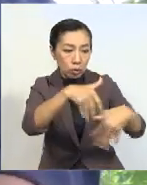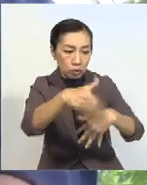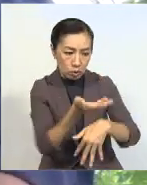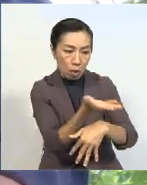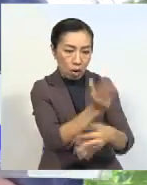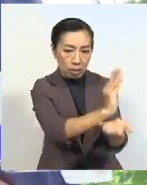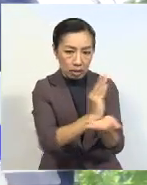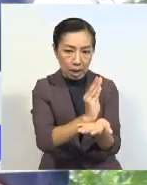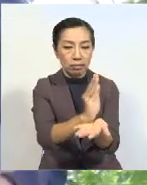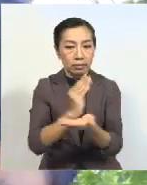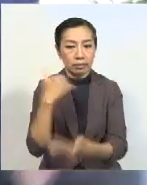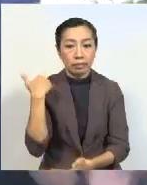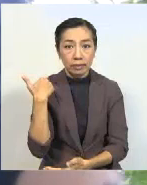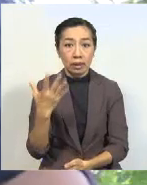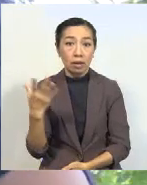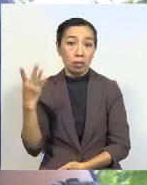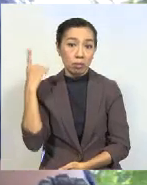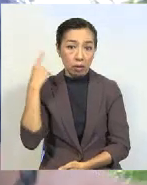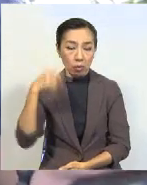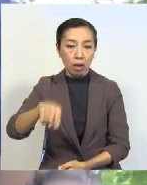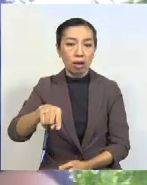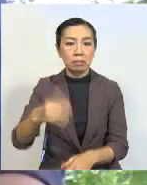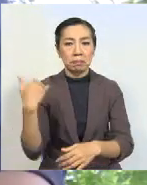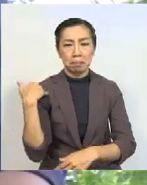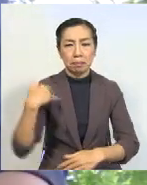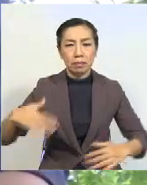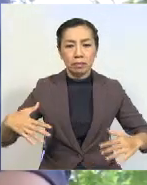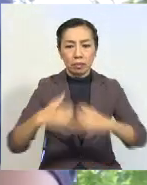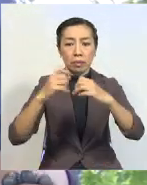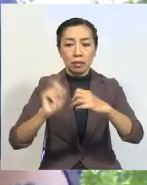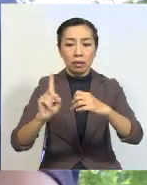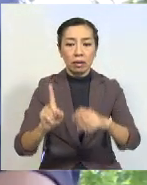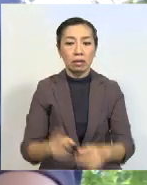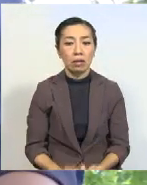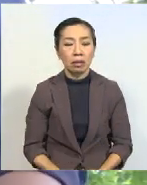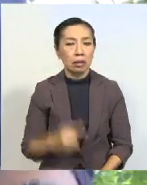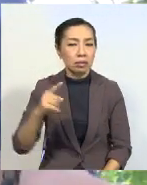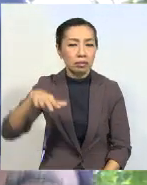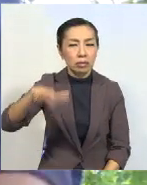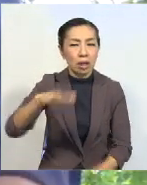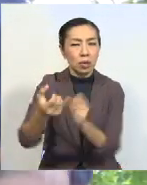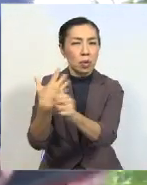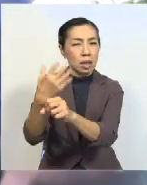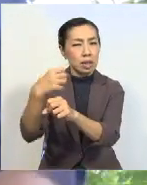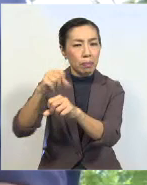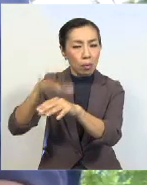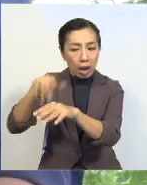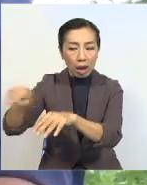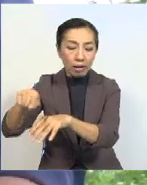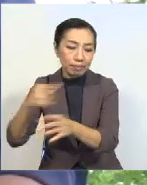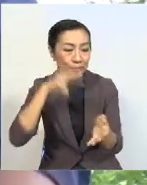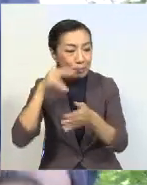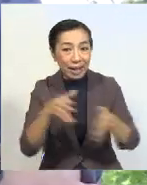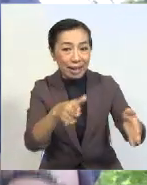คะส่วนขณะที่เมื่อวานนี้มีอุบัติเหตุเกิดขึ้นค่ะมีน้องอายุประมาณ10กว่าขวบไปดูระดับน้ำแ